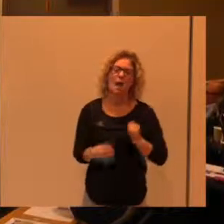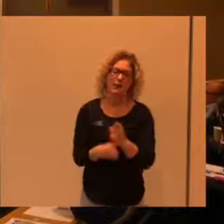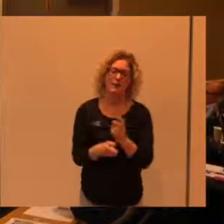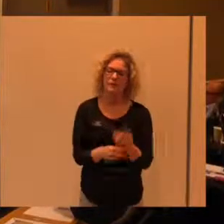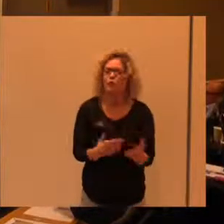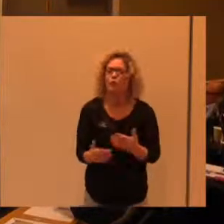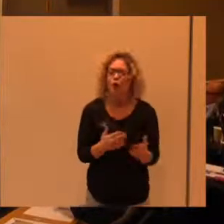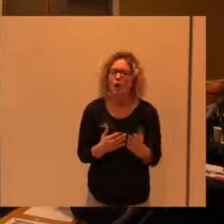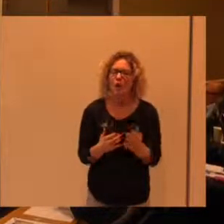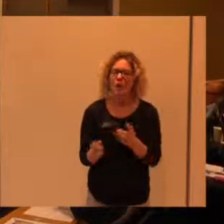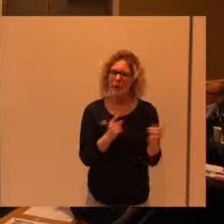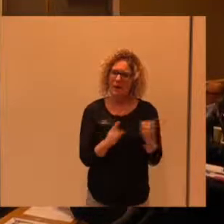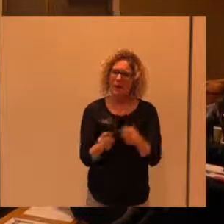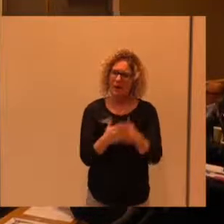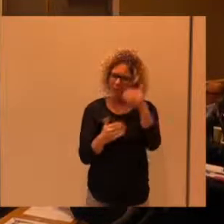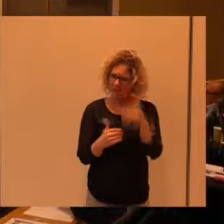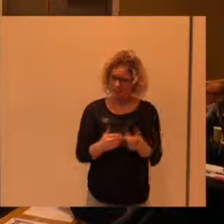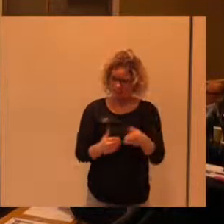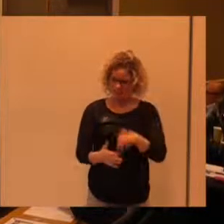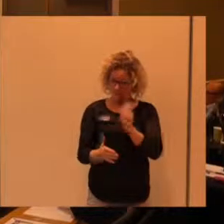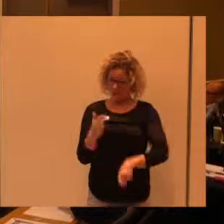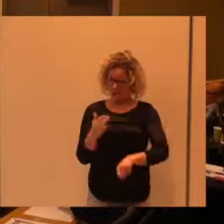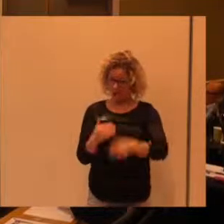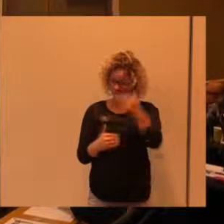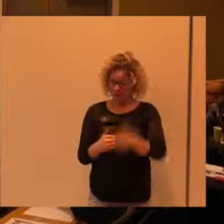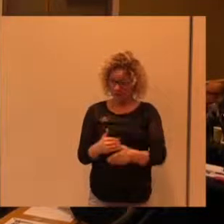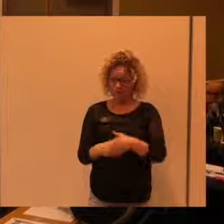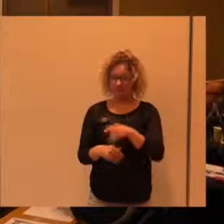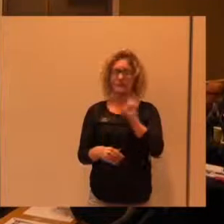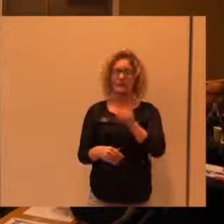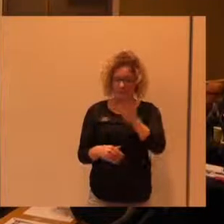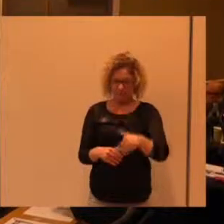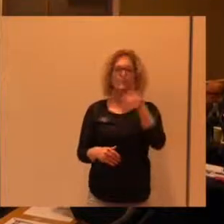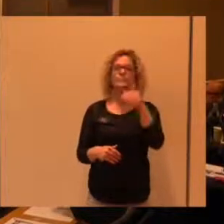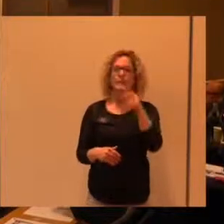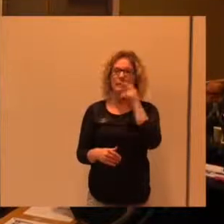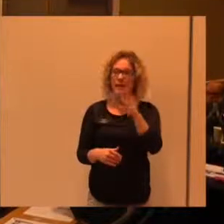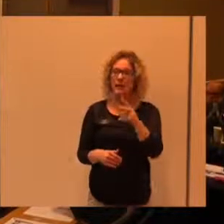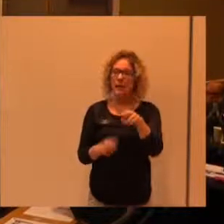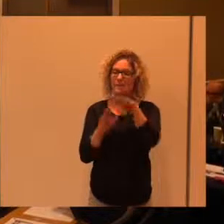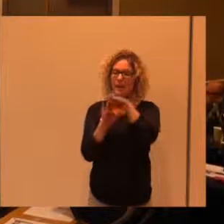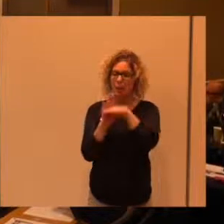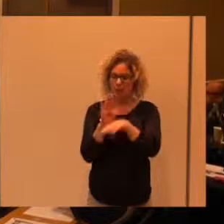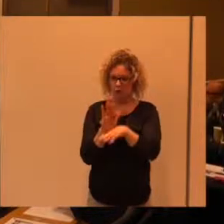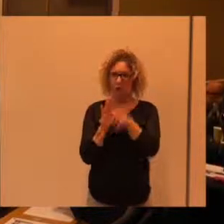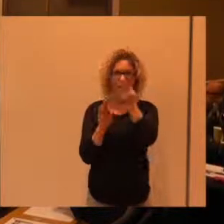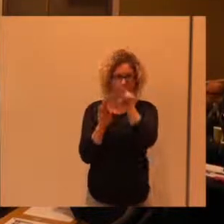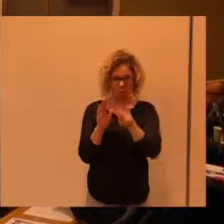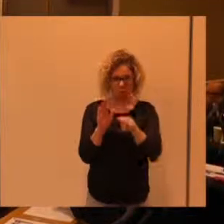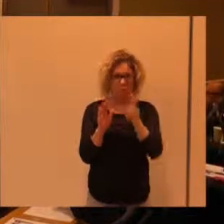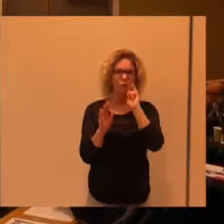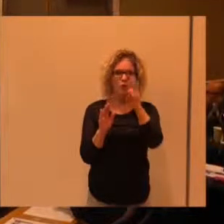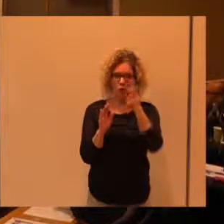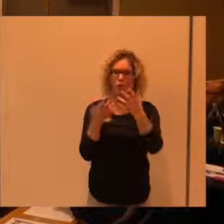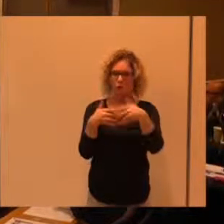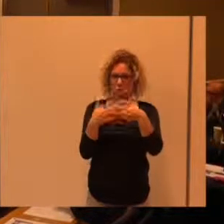folk på en webbsida, särskilt på en startsida? Jo, det är att de tittar väldigt mycket på menyn och de tittar väldigt mycket på sökfunktionen. Och